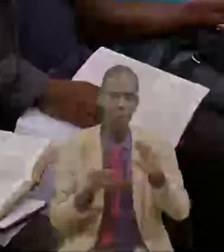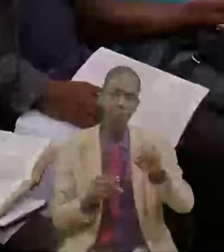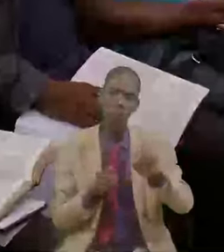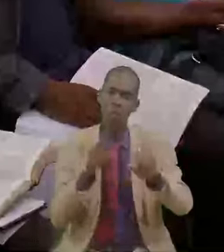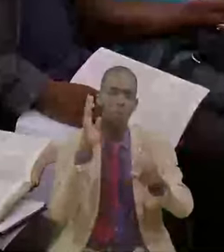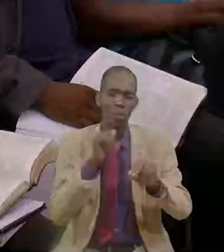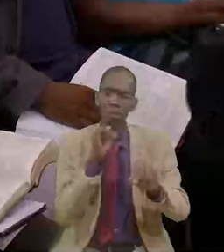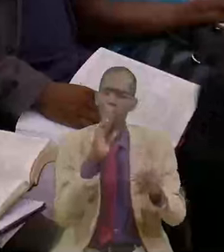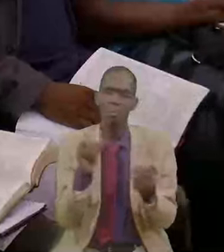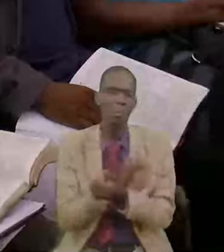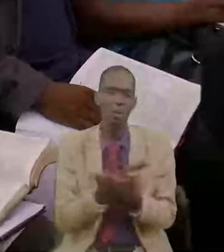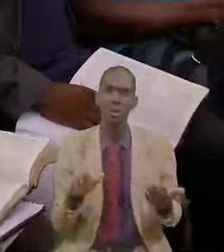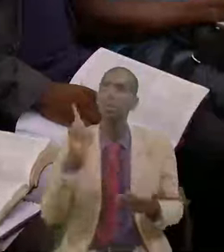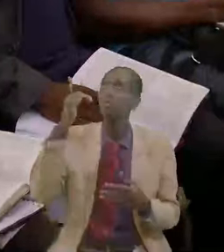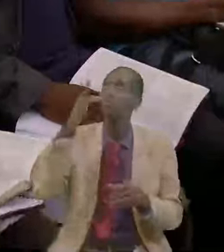n'allez pas périr.